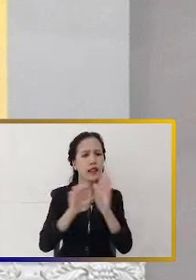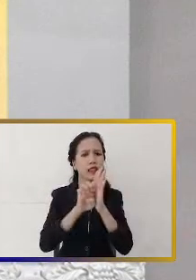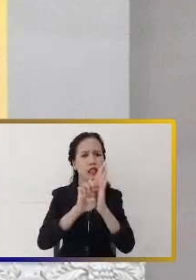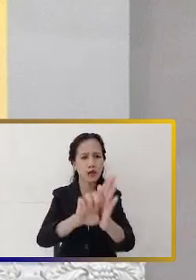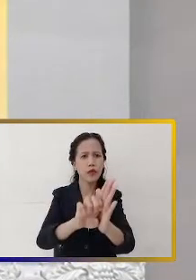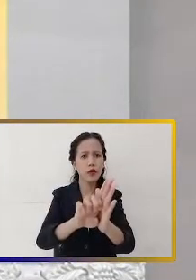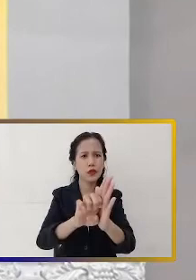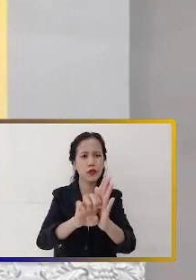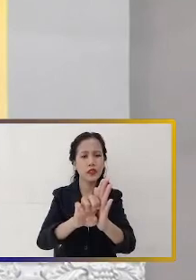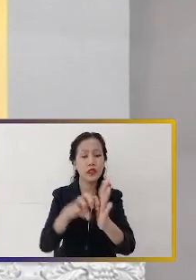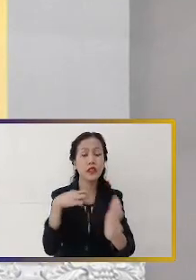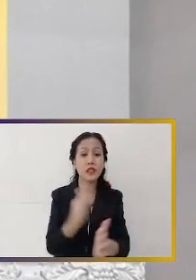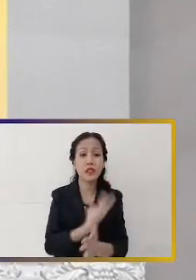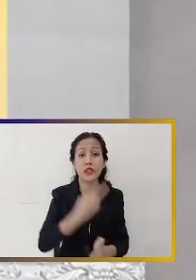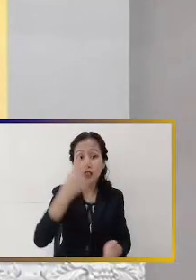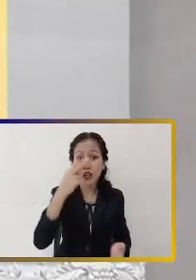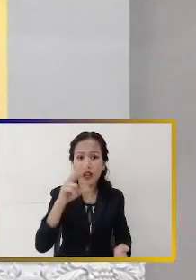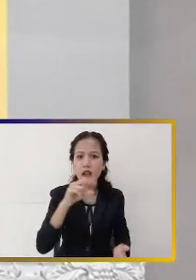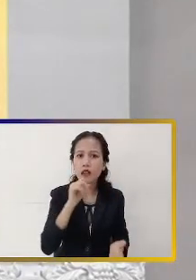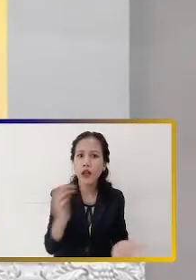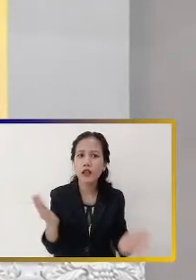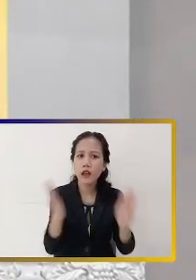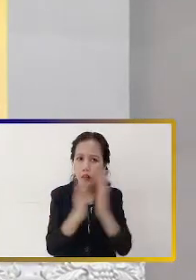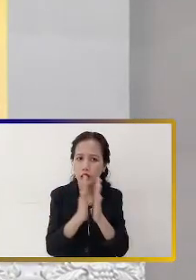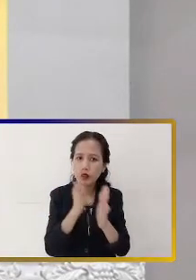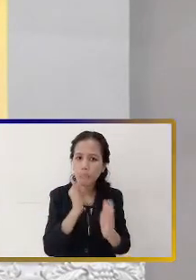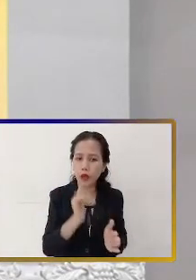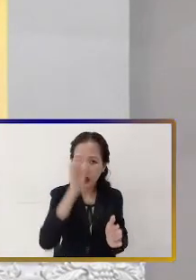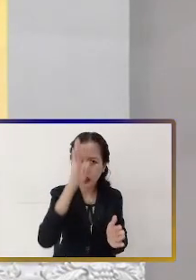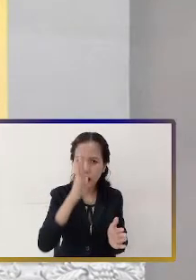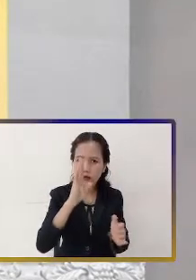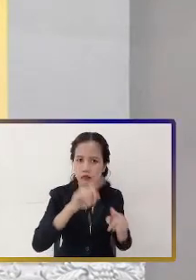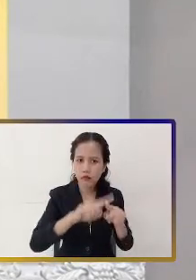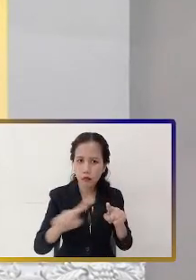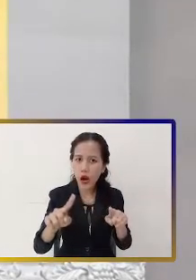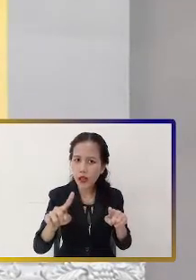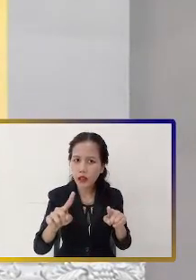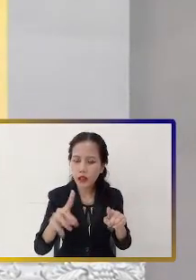natin, hindi hiningi ni Solomon, pero binigay ng Panginoon.